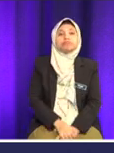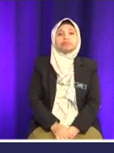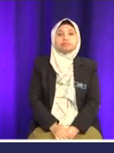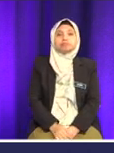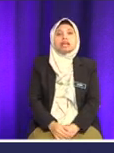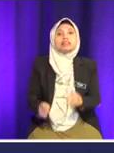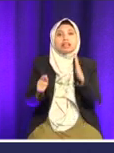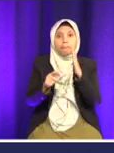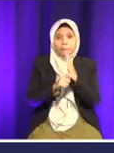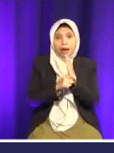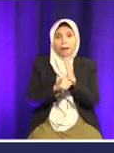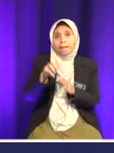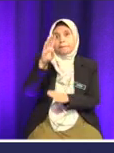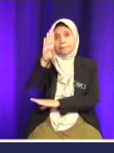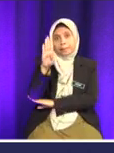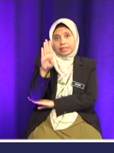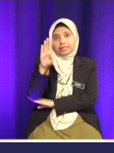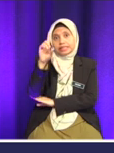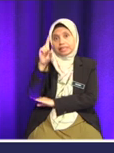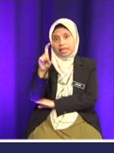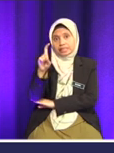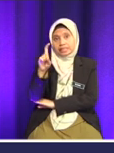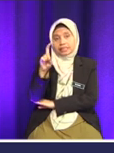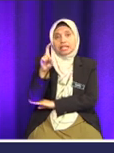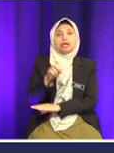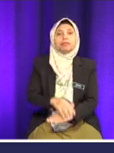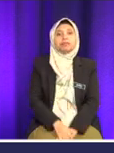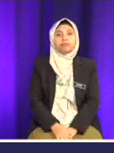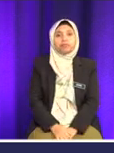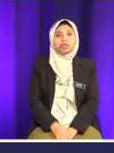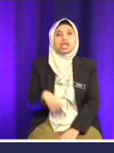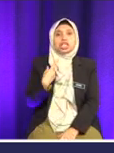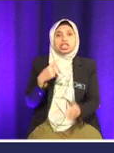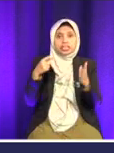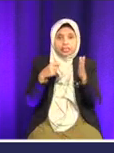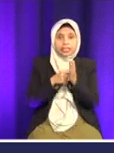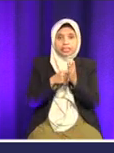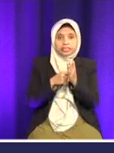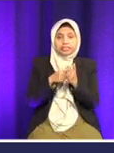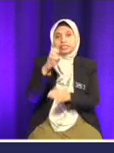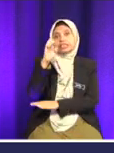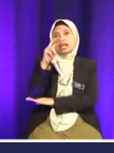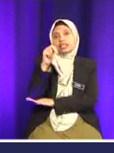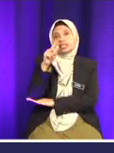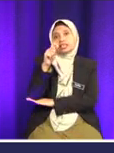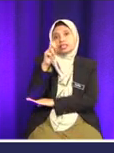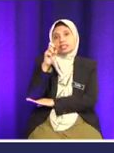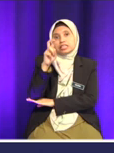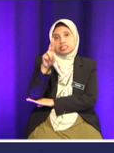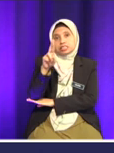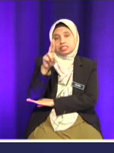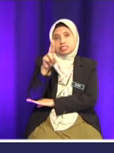tambah 4 eh 4x Oke kita te kan yuk